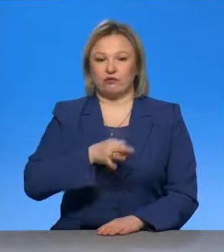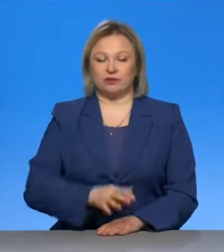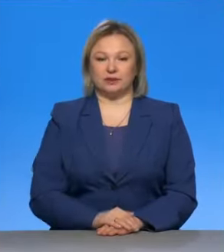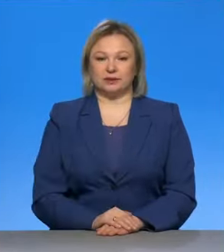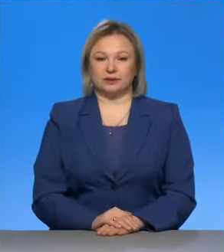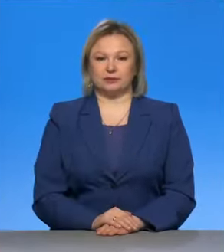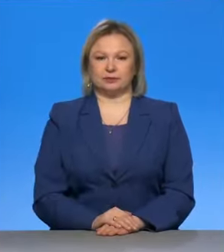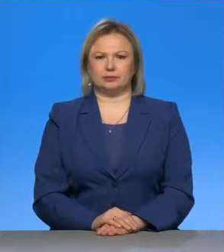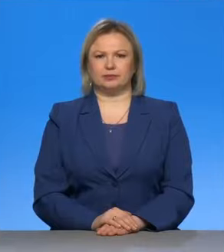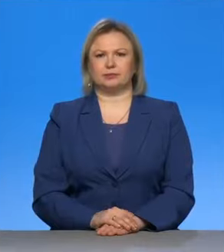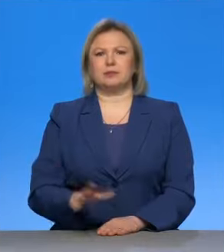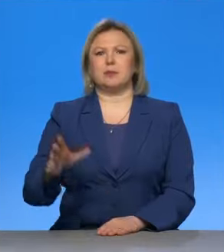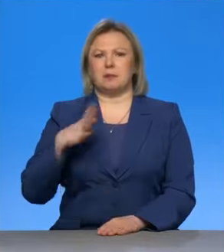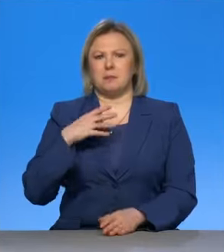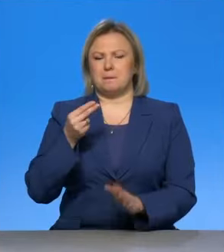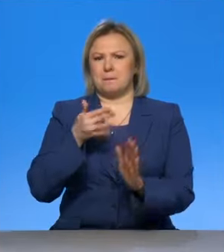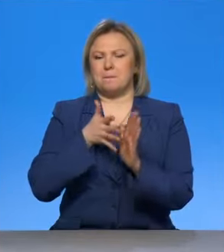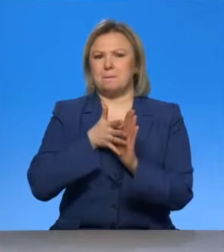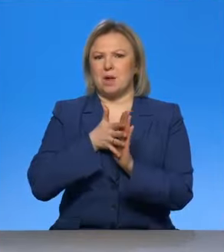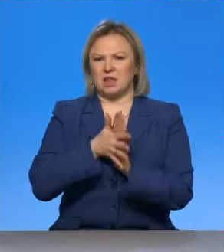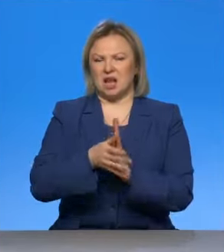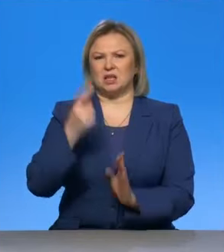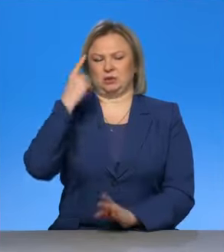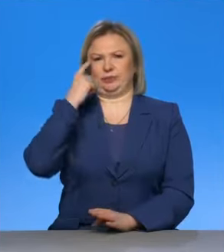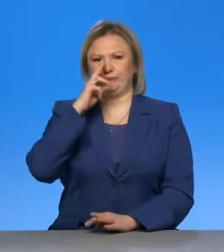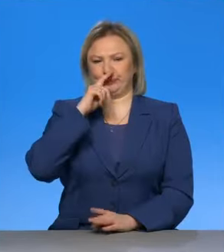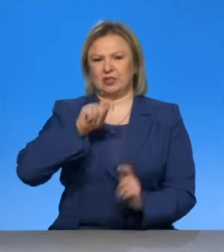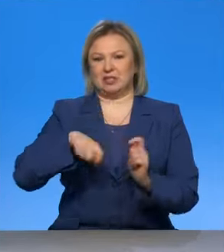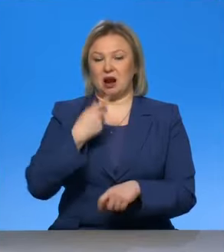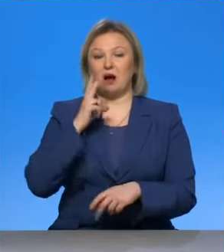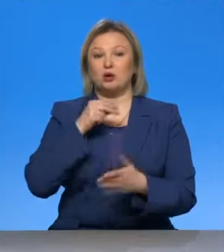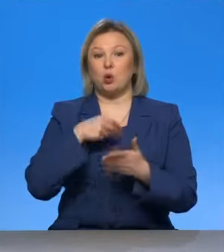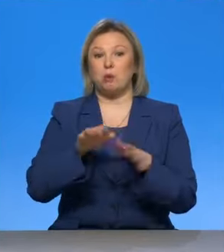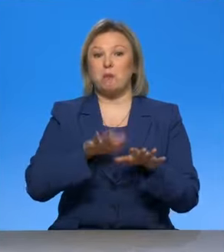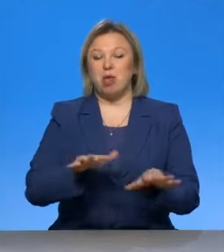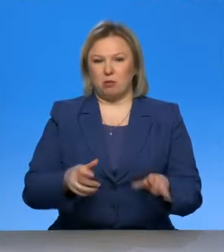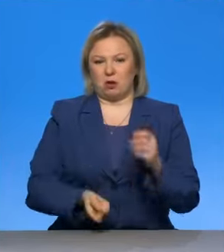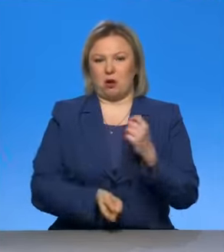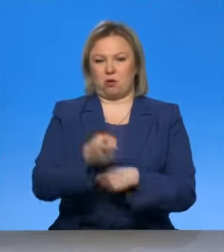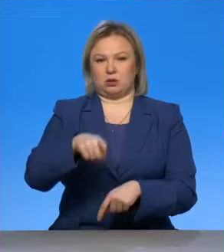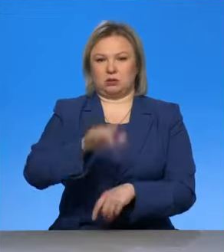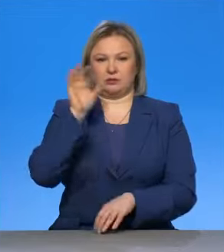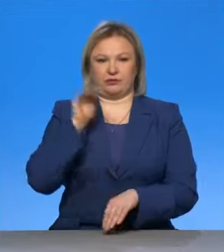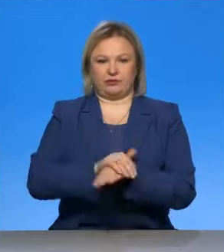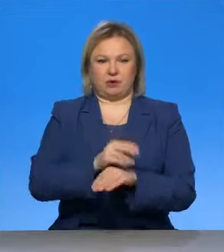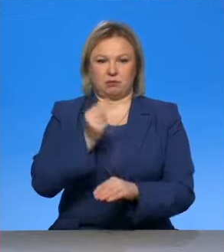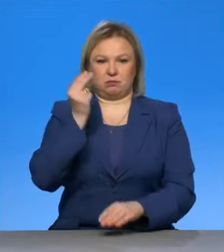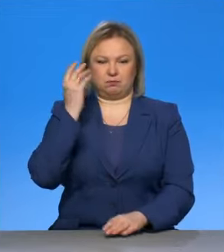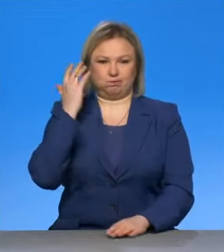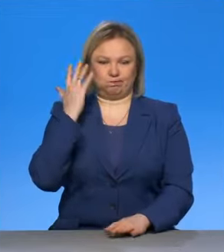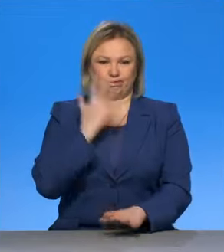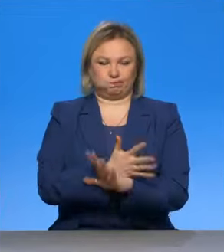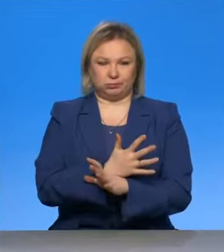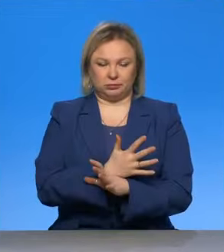Мы потратились, я думаю, что зря, когда купили мебель, она оказалась бракованной, в итоге... И